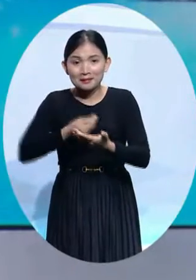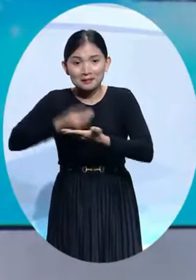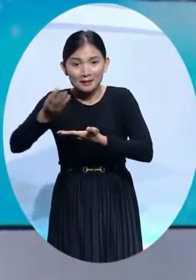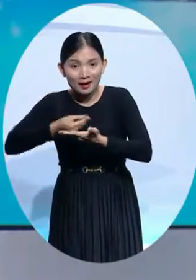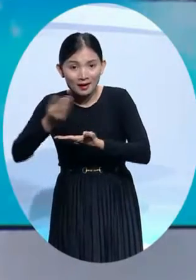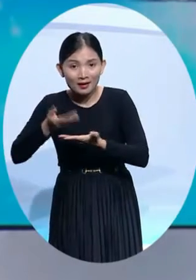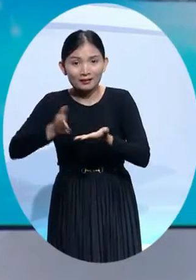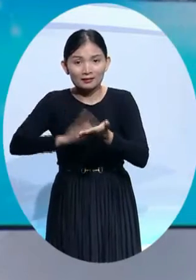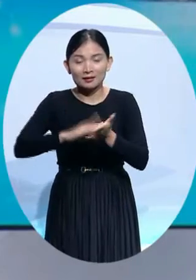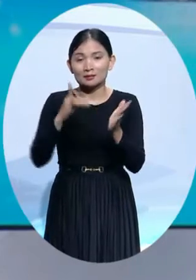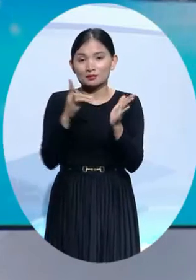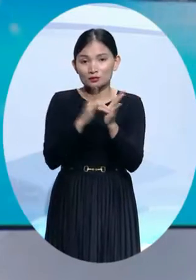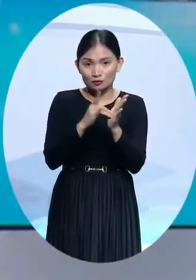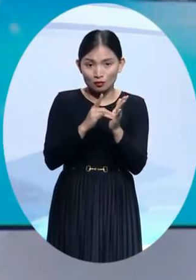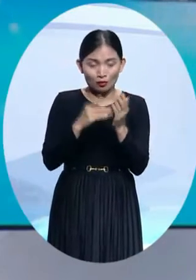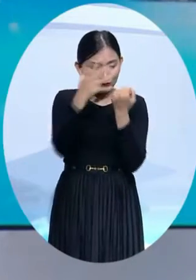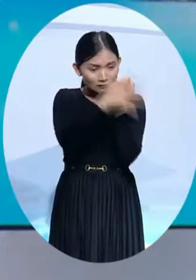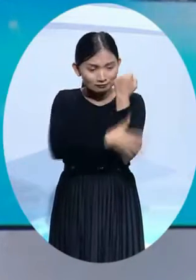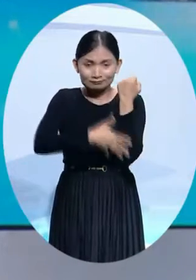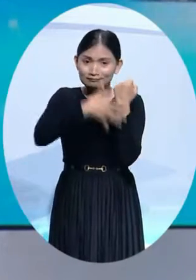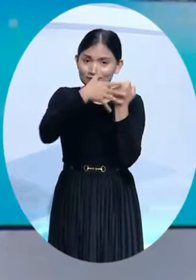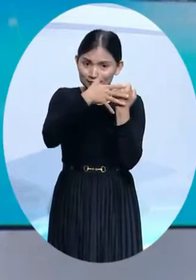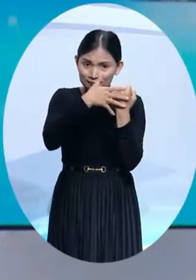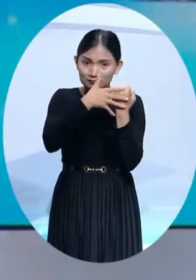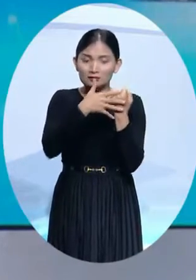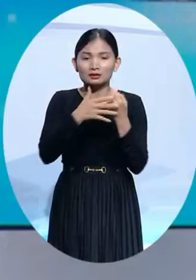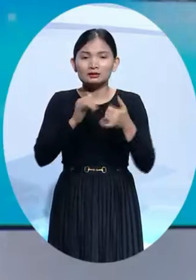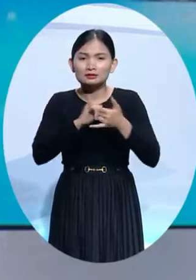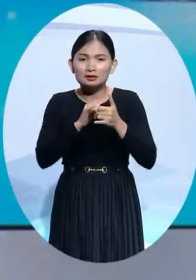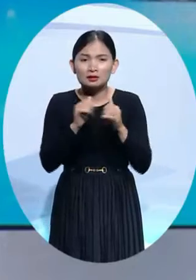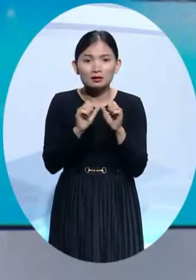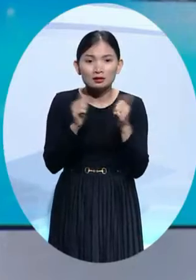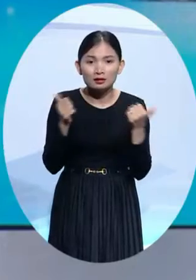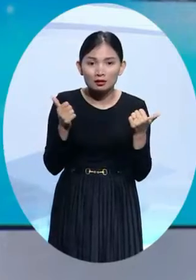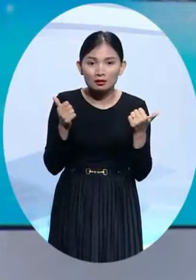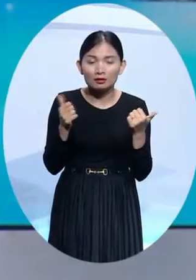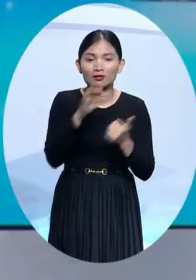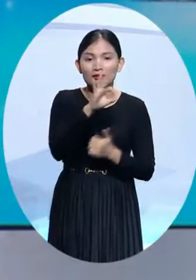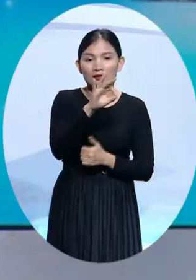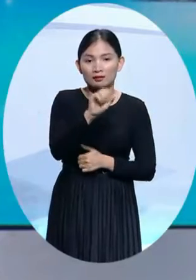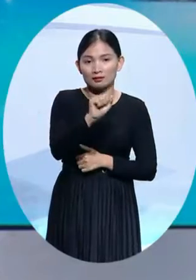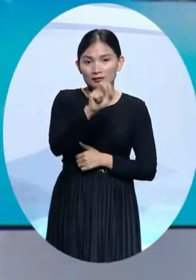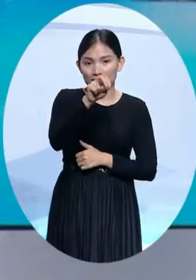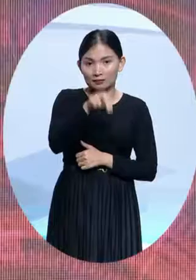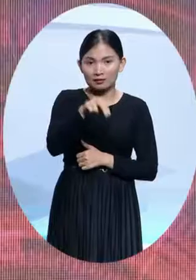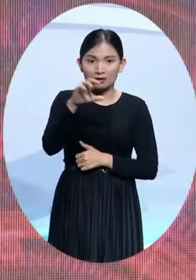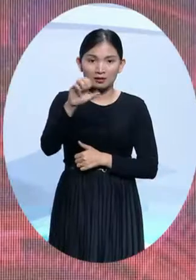từ các đại lý Toyota trên toàn quốc đã diễn ra tại đại lý Toyota Hiroshima Tân Cảng.